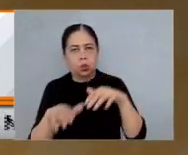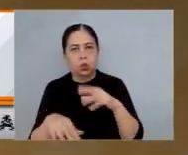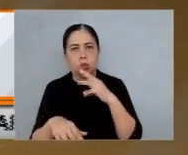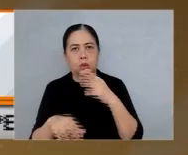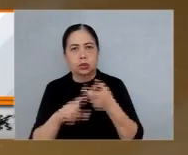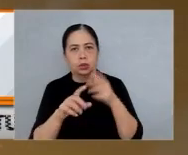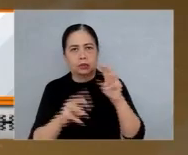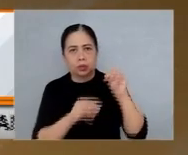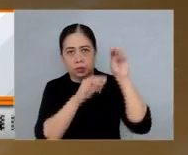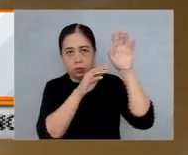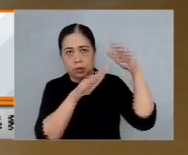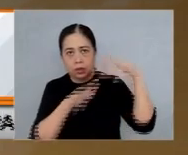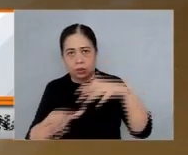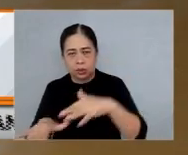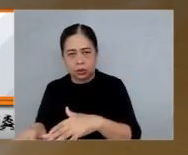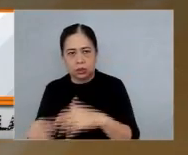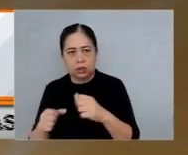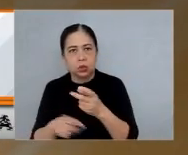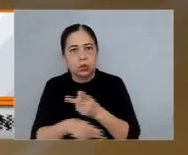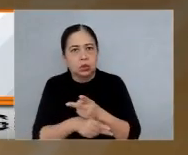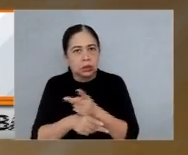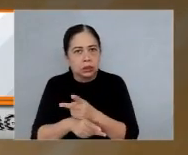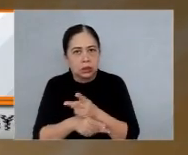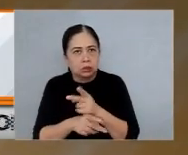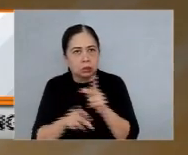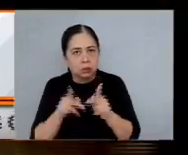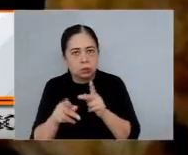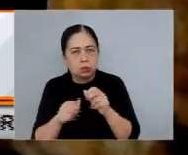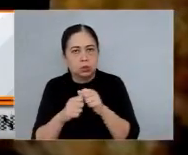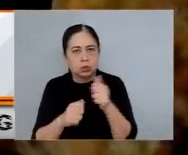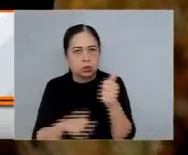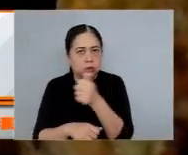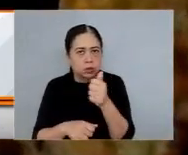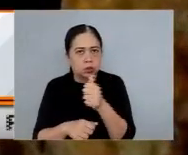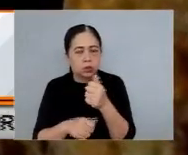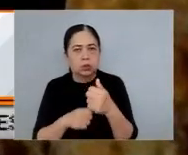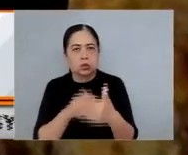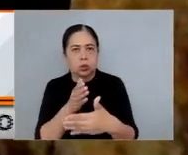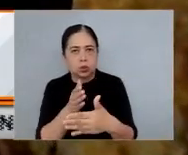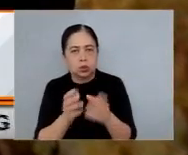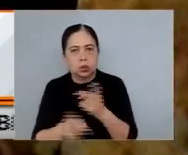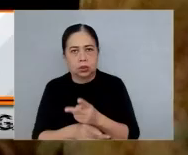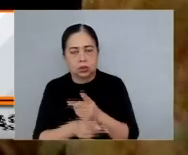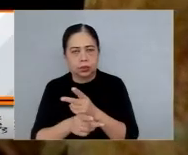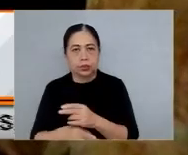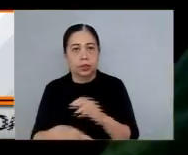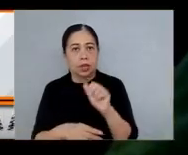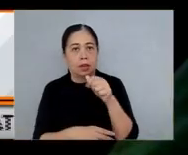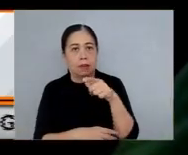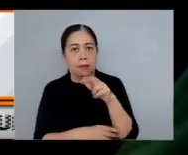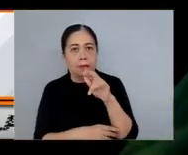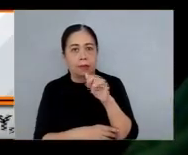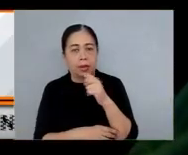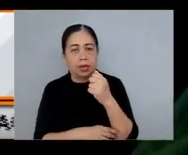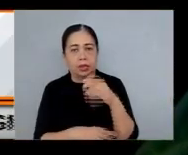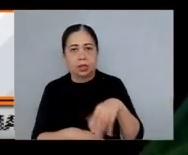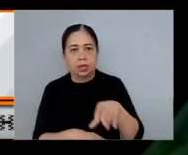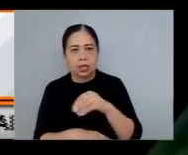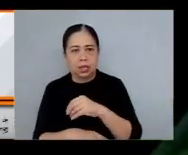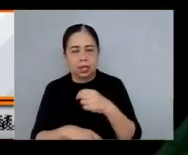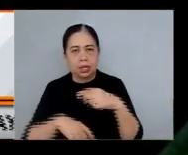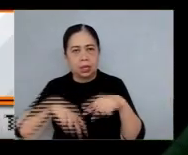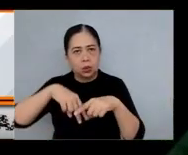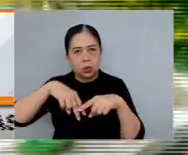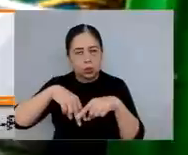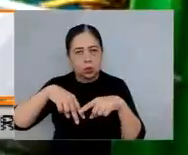taas ng bundok Kaya maingat ang pagdaan ng mga motorista sa apari Cagayan hanggang tuhod ang baha sa ilang bahay dahil sa super